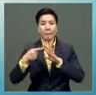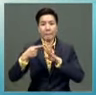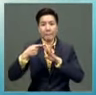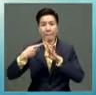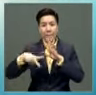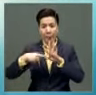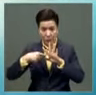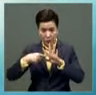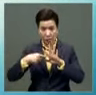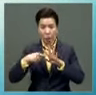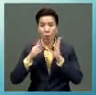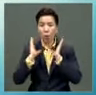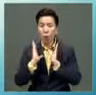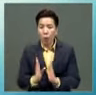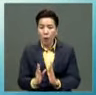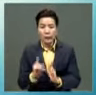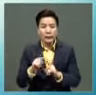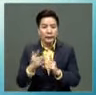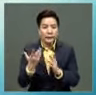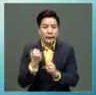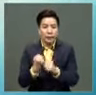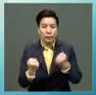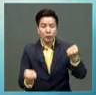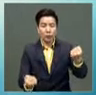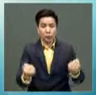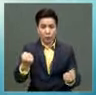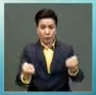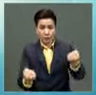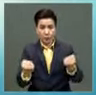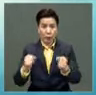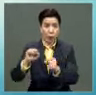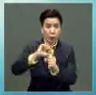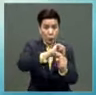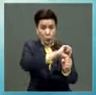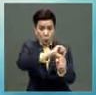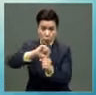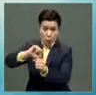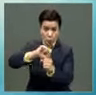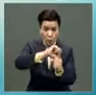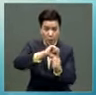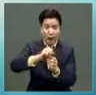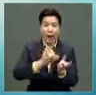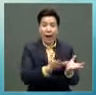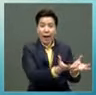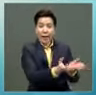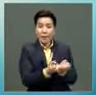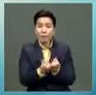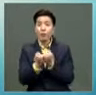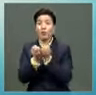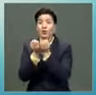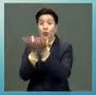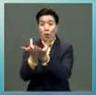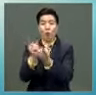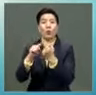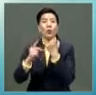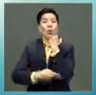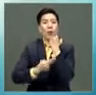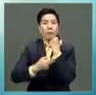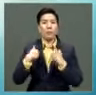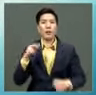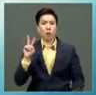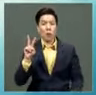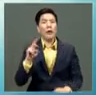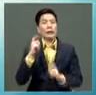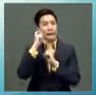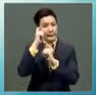รับพนักงานขับรถตู้รับส่งไปยังโรงแรมอันนี้2คนก็ถือเป็นความ